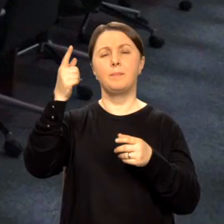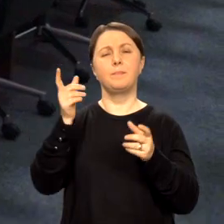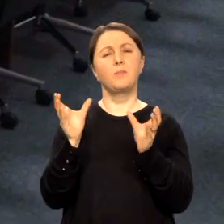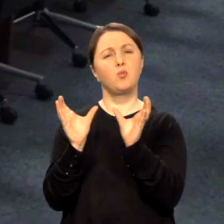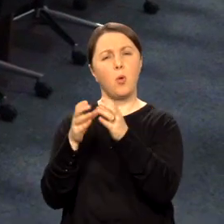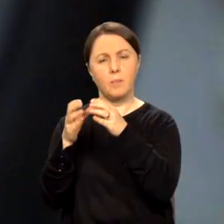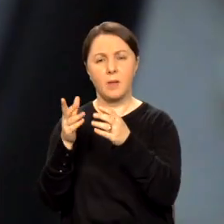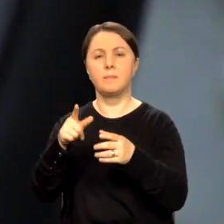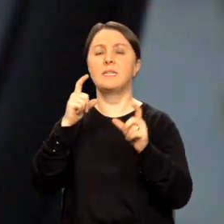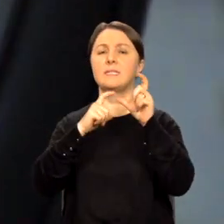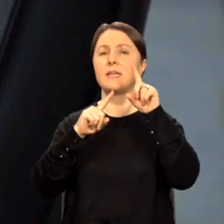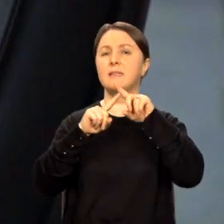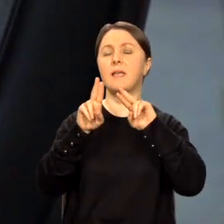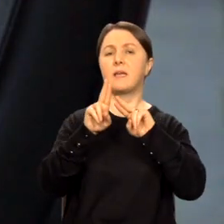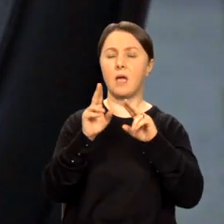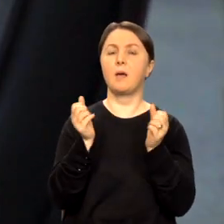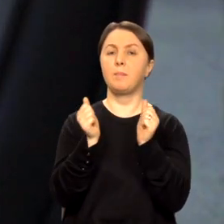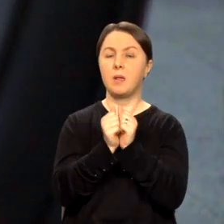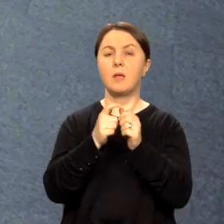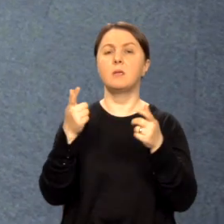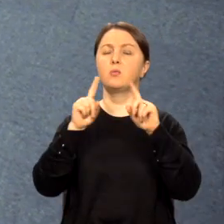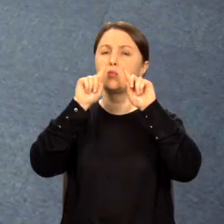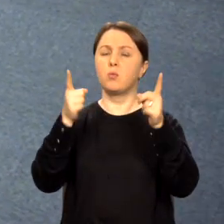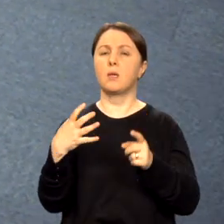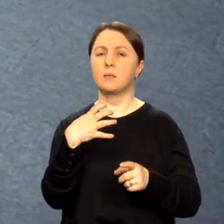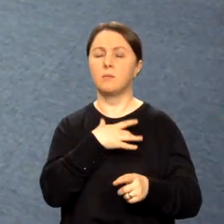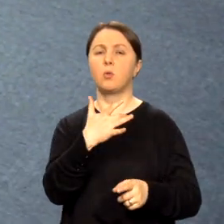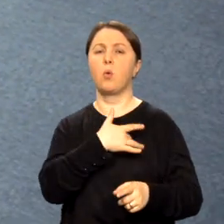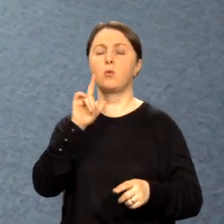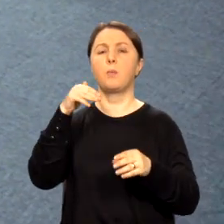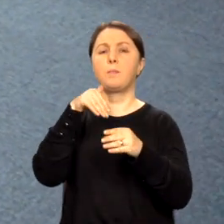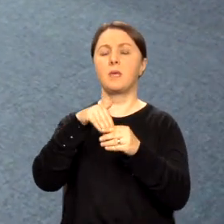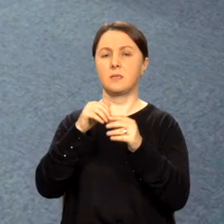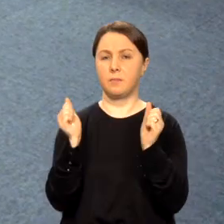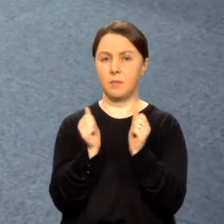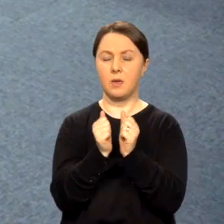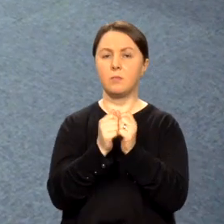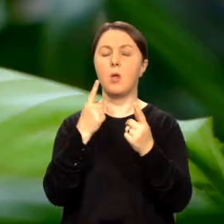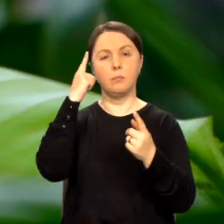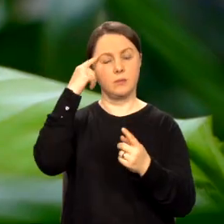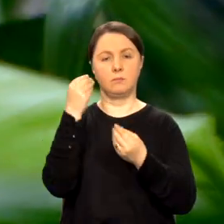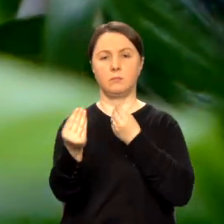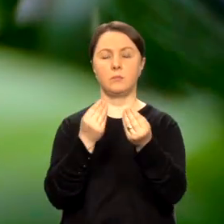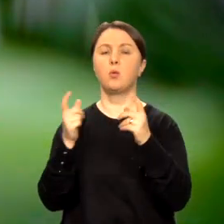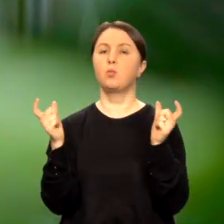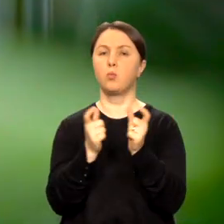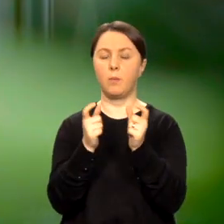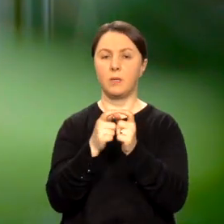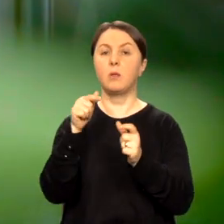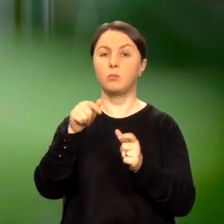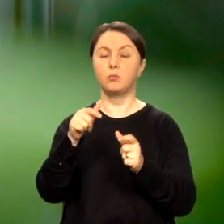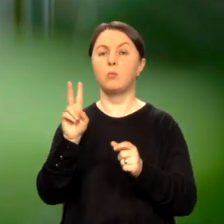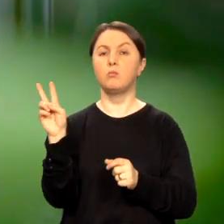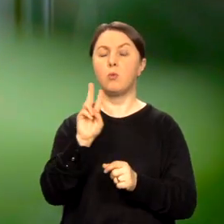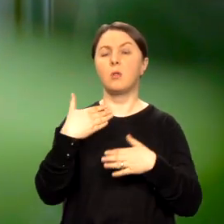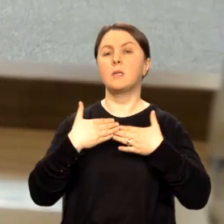Konseyi, hemşeri dernekleri, sivil toplum kuruluşlarımızla, esnafımız ve gönüllü meclislerimizle